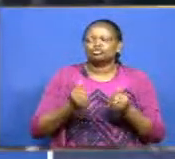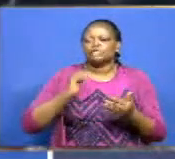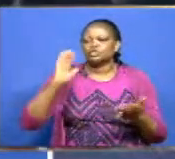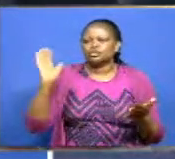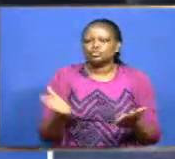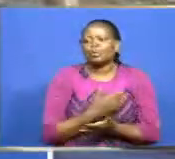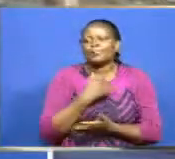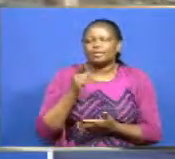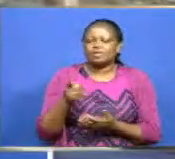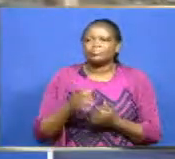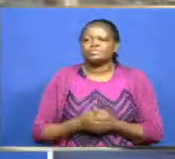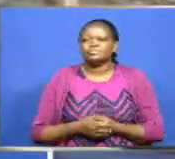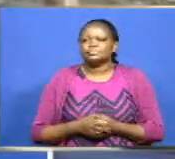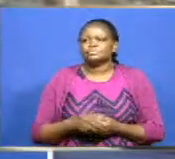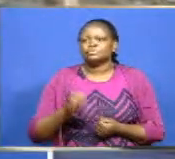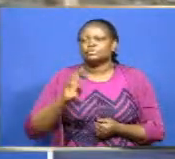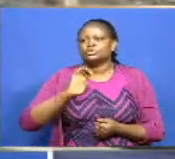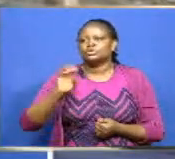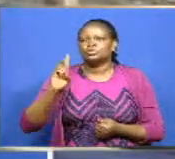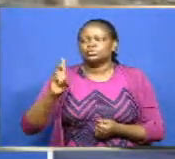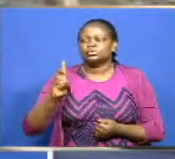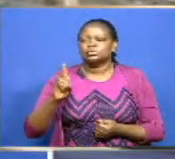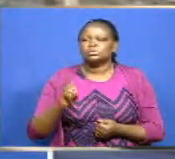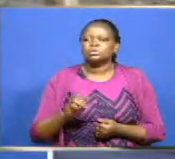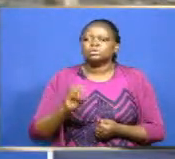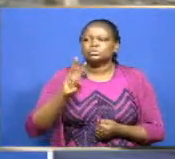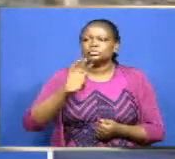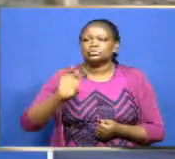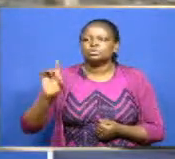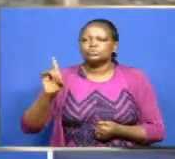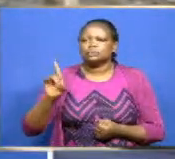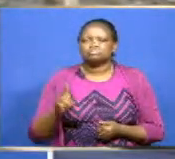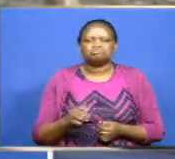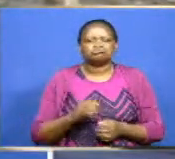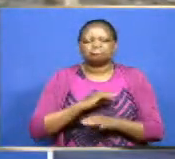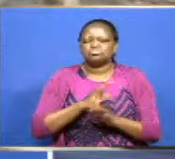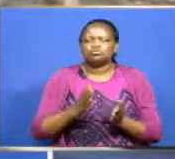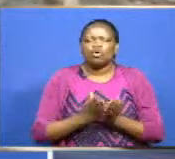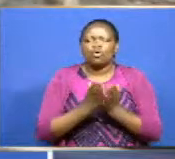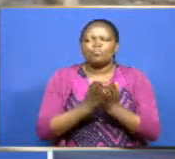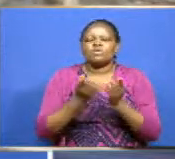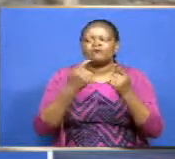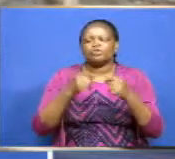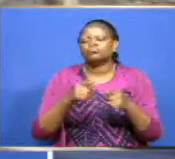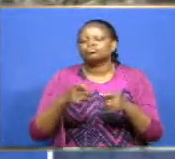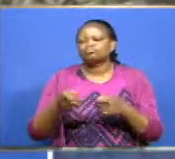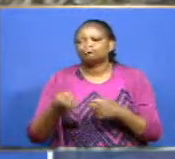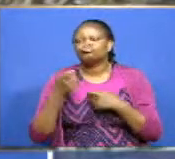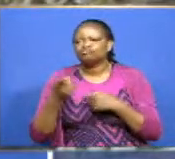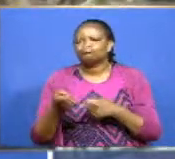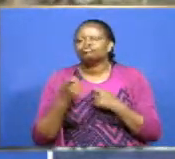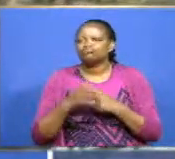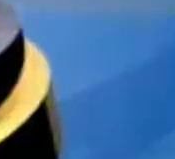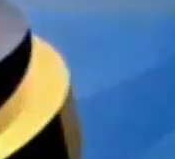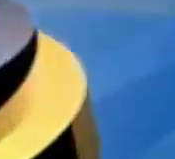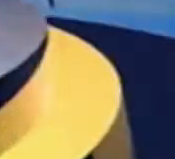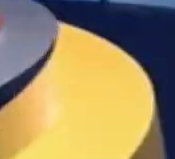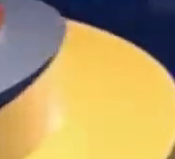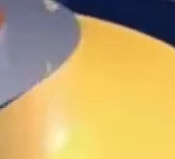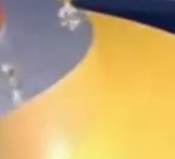hiyo. Tangu hii kitu ikuje hapa, kuna boti yenye imejaribu kuenda ziwani tena kutega.